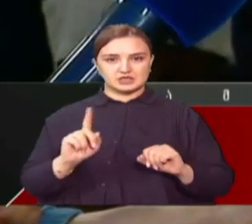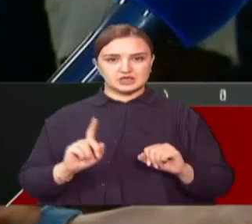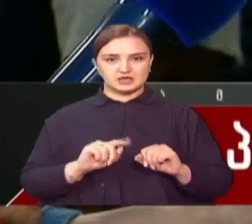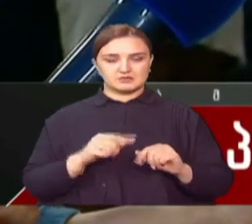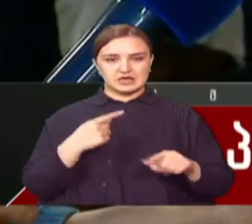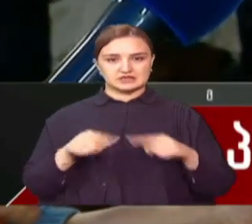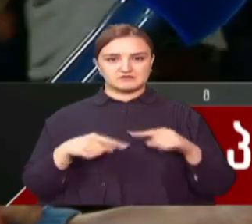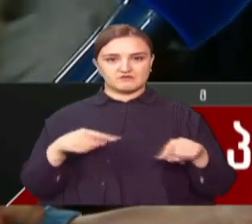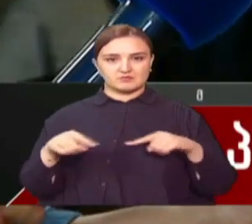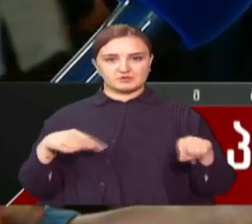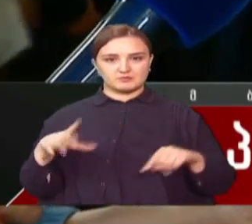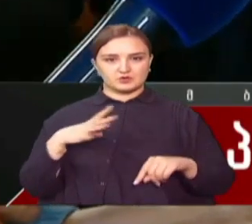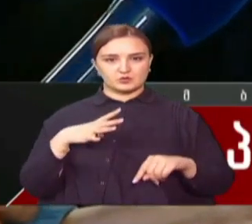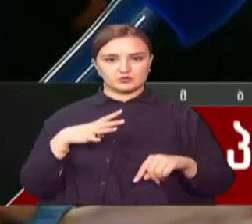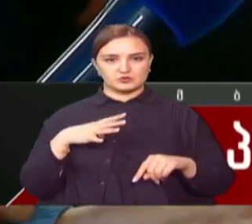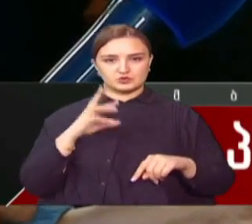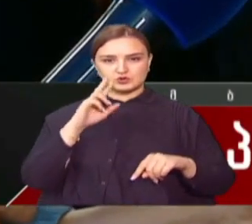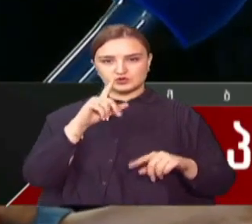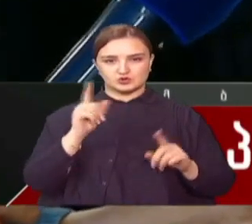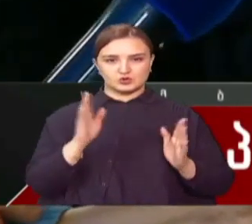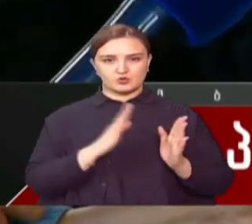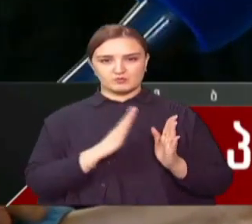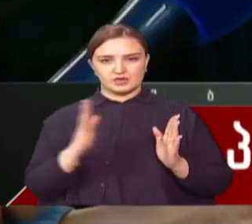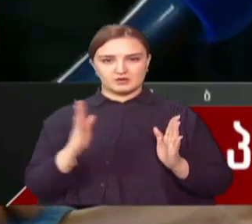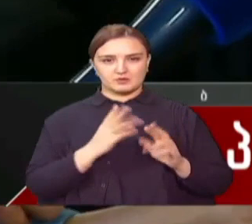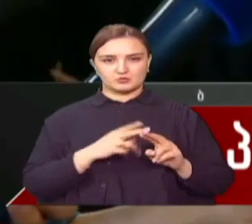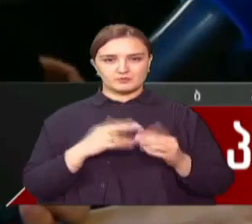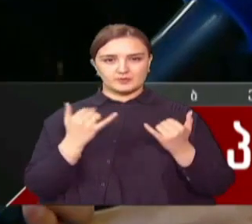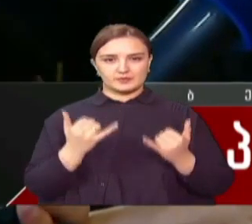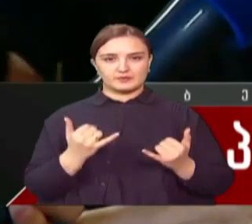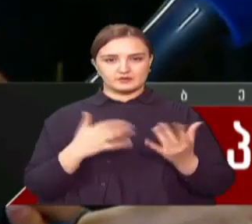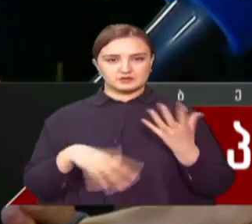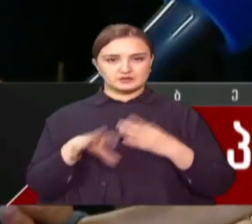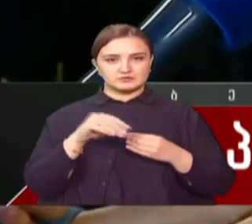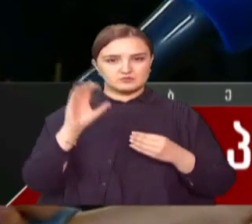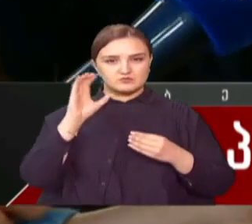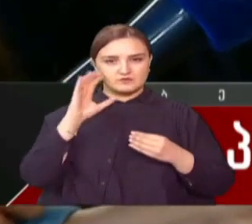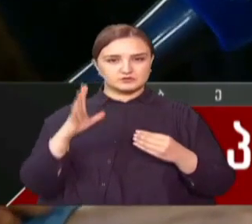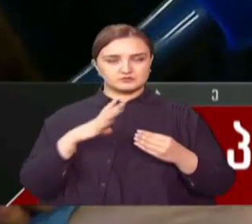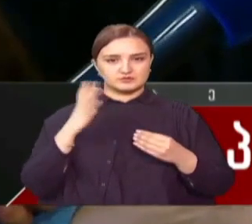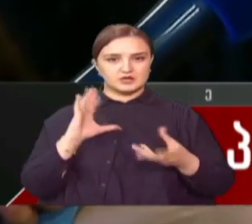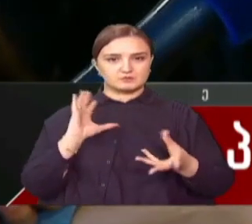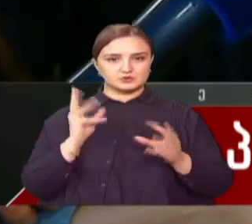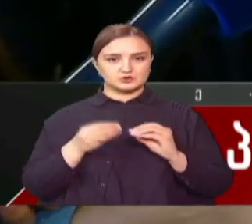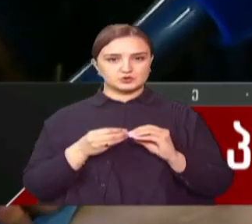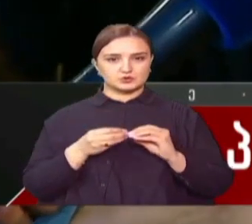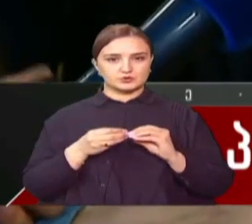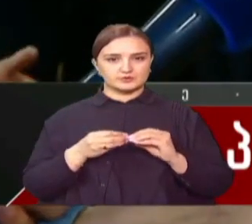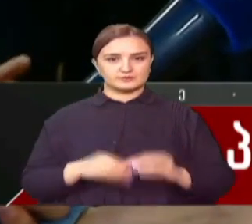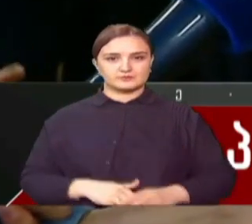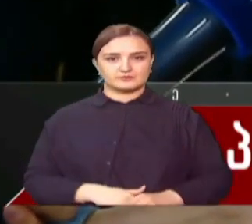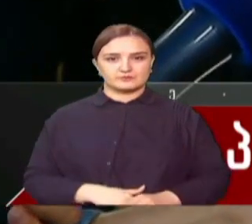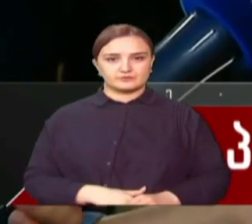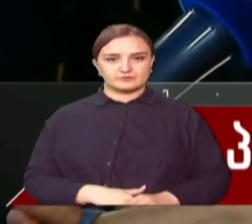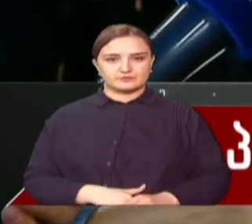დიაპაზონი იყოს ცნობილების, იმიტომ რომ ჩვენ დღეს მოვისმინეთ აბსოლუტური არითმეტიკა